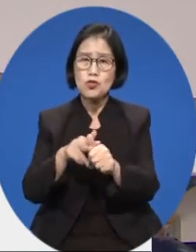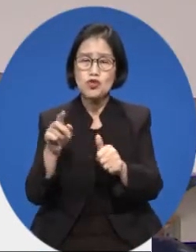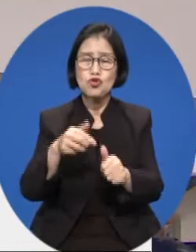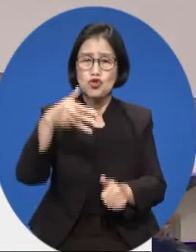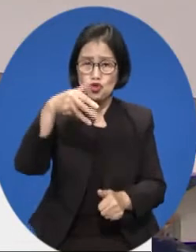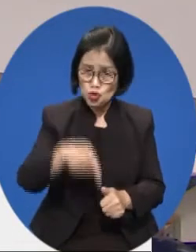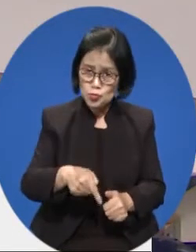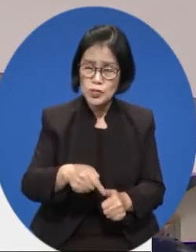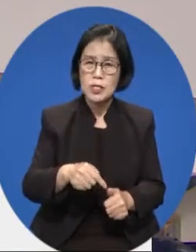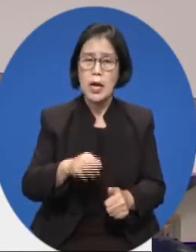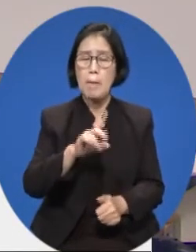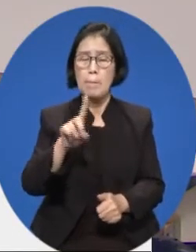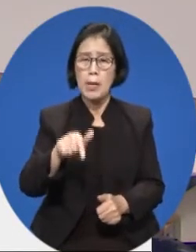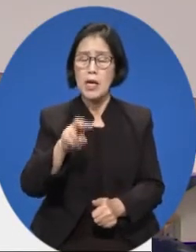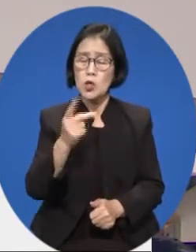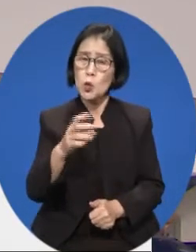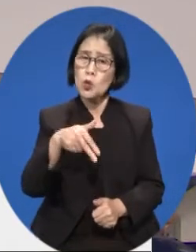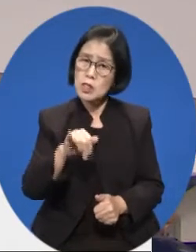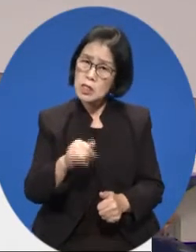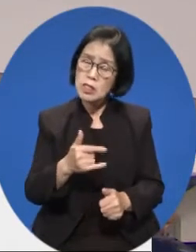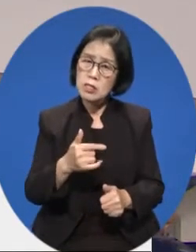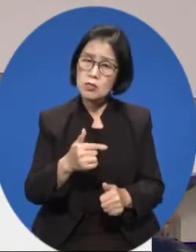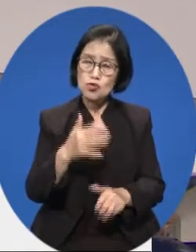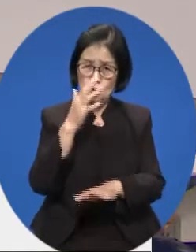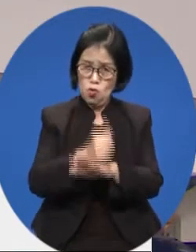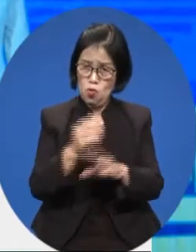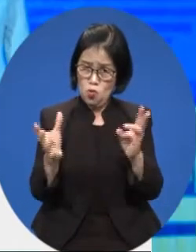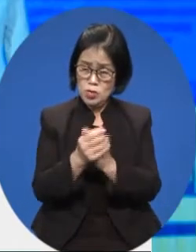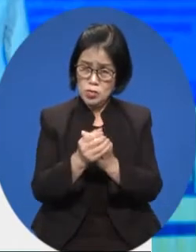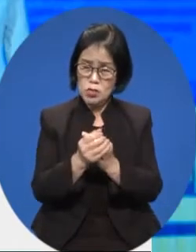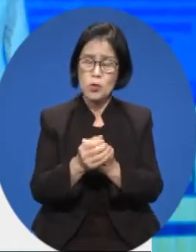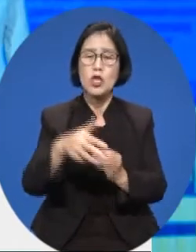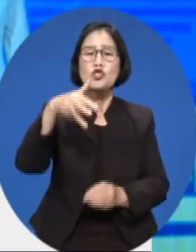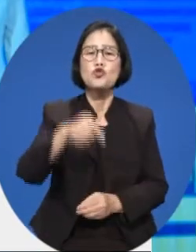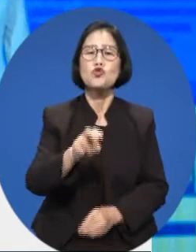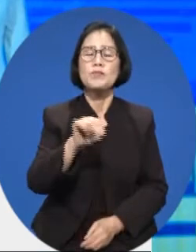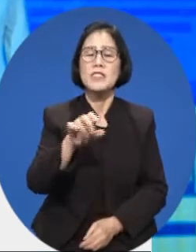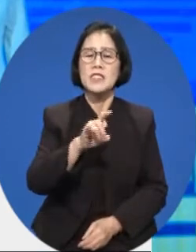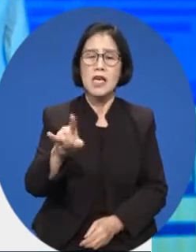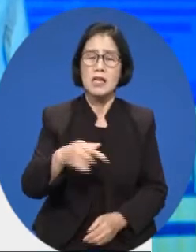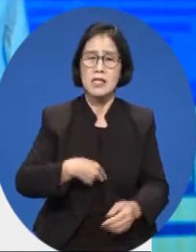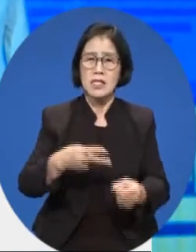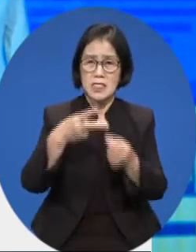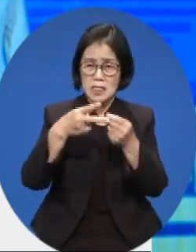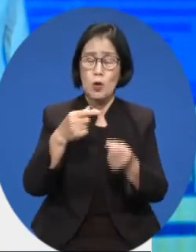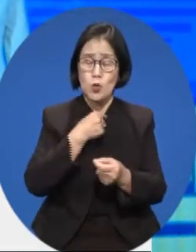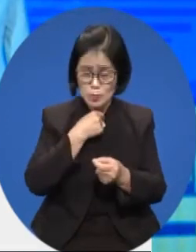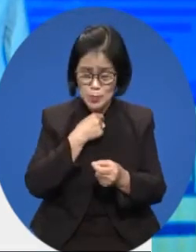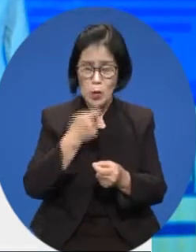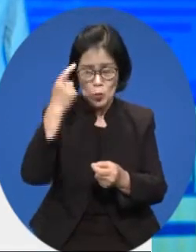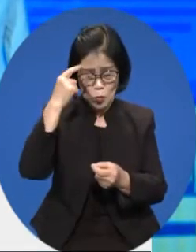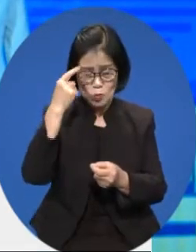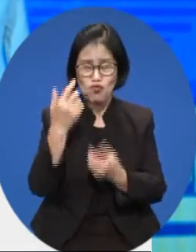박용진 후보 이 두 후보 같은 경우에는 만 출 하게되죠 만져야 할 거 같아요 싶네요 보는 나는 이 등 하고 싶어 라고 지금 계속 의지를 불태우고